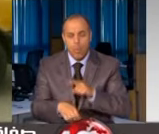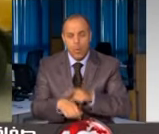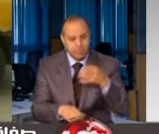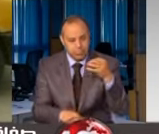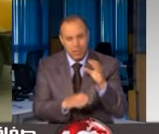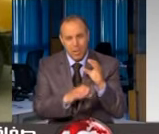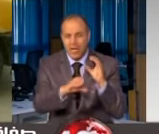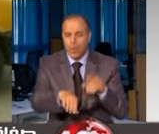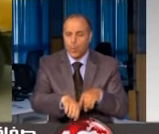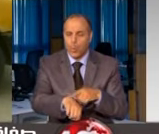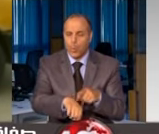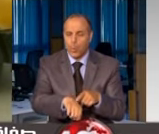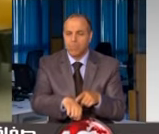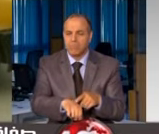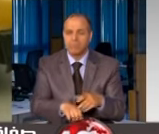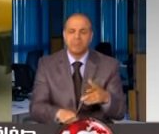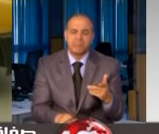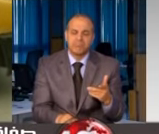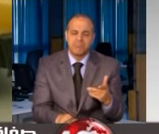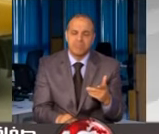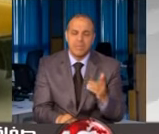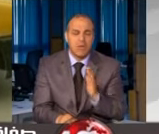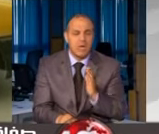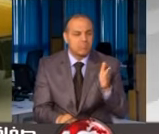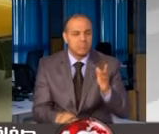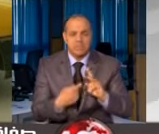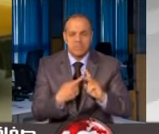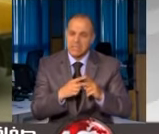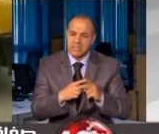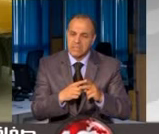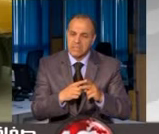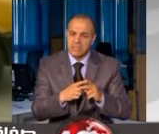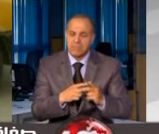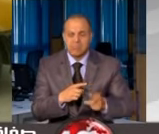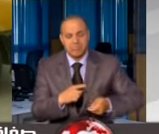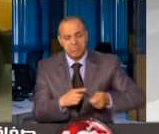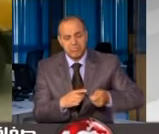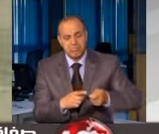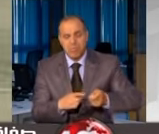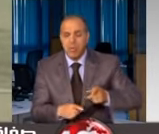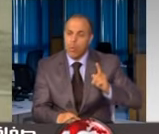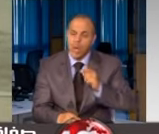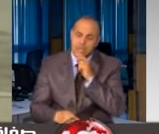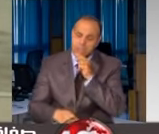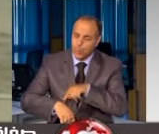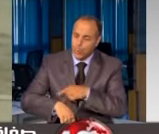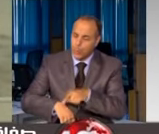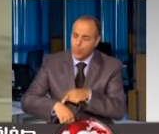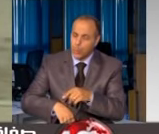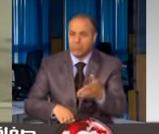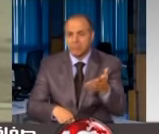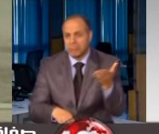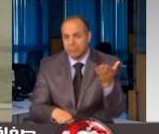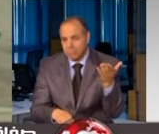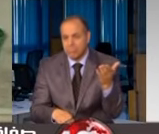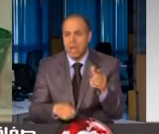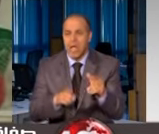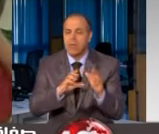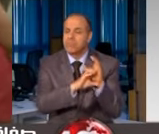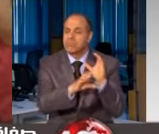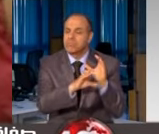الحافلة خياران لا ثالث لهما، إما اللجوء إلى سيارات التاكسي ومصاريفها الإضافية، أو الانتظار الذي قد يحمل معه